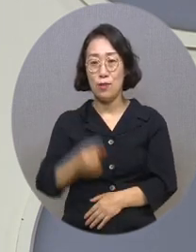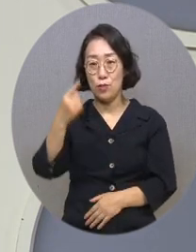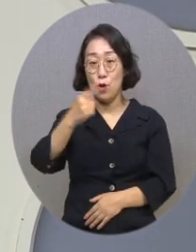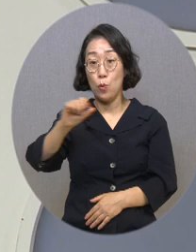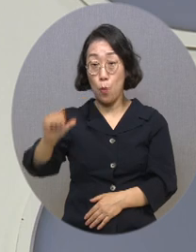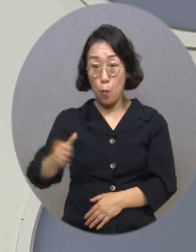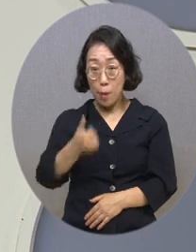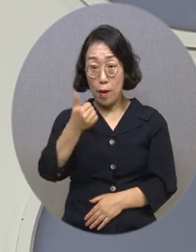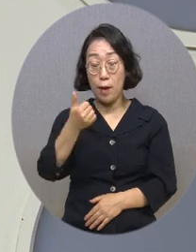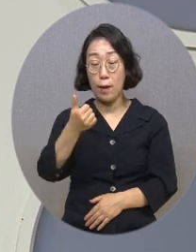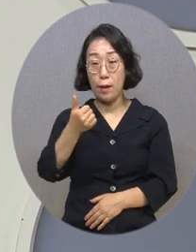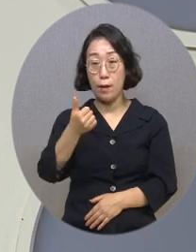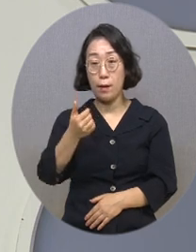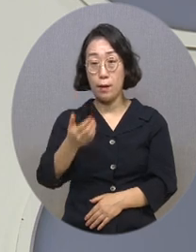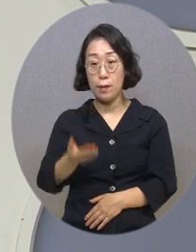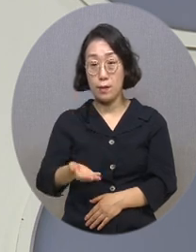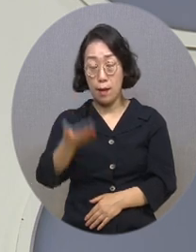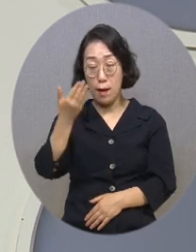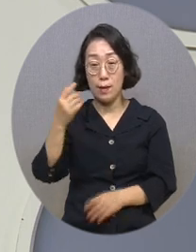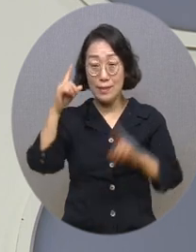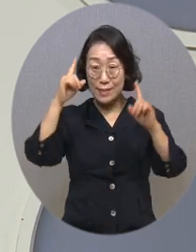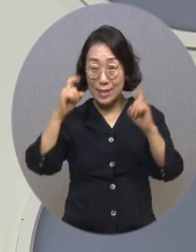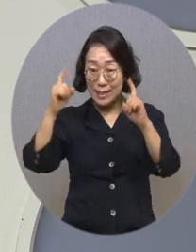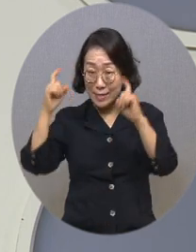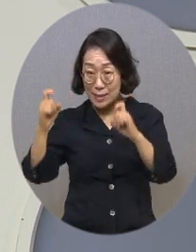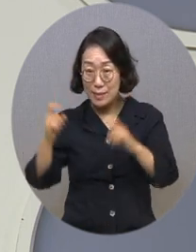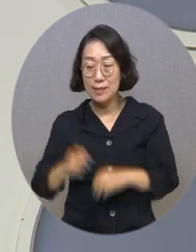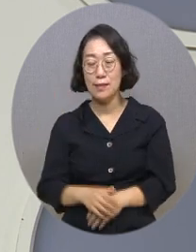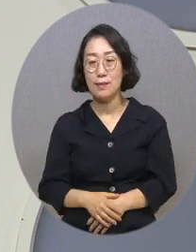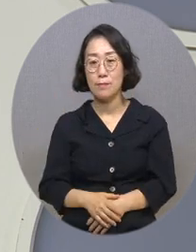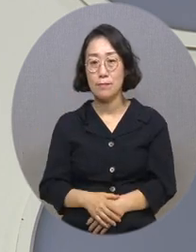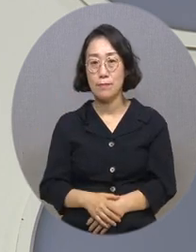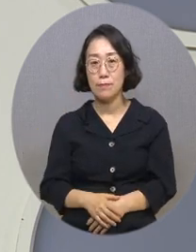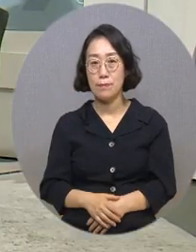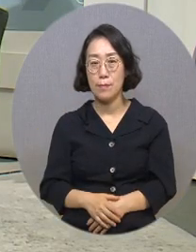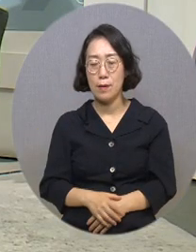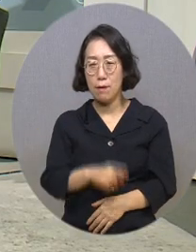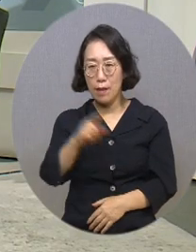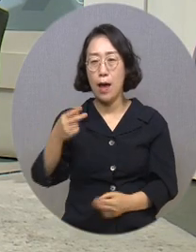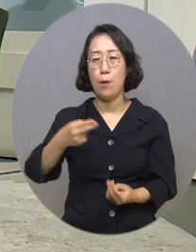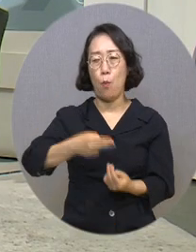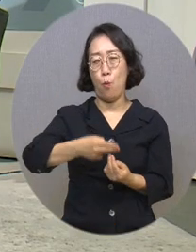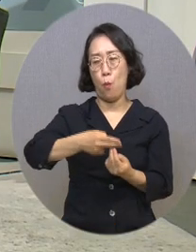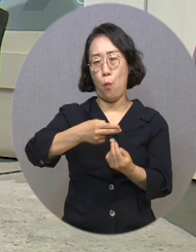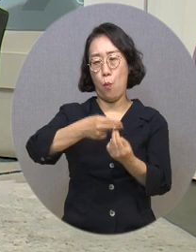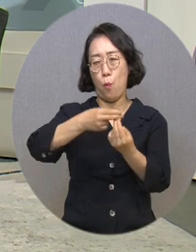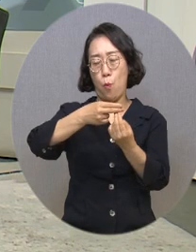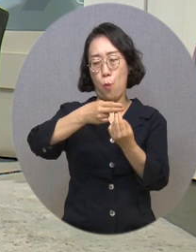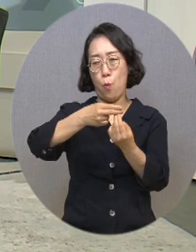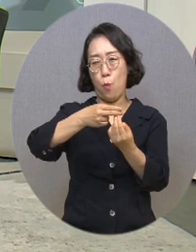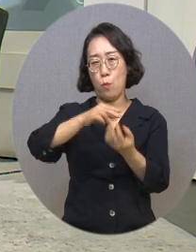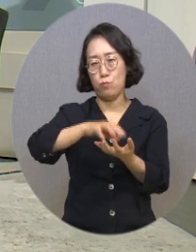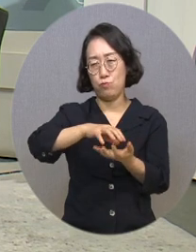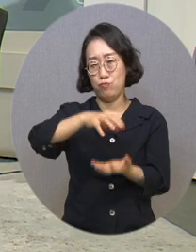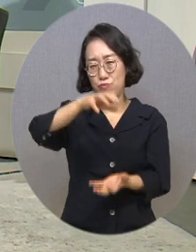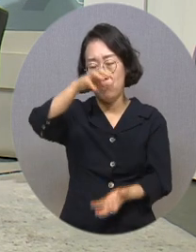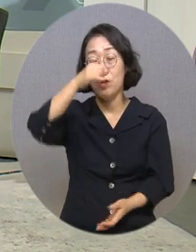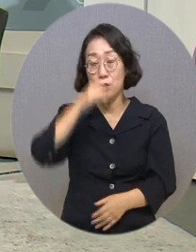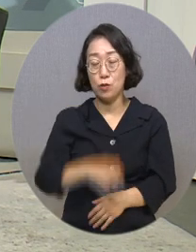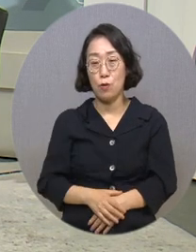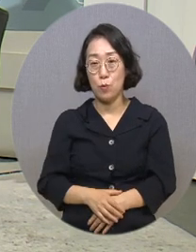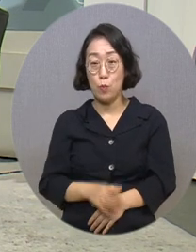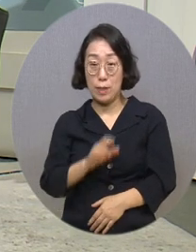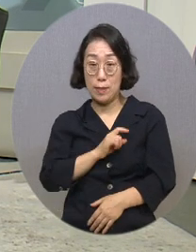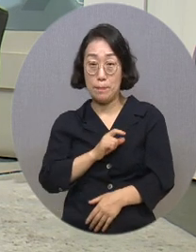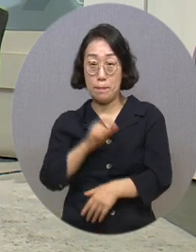1,500명 만난 저하고 사진 찍은 걸 다 이렇게 스토크 저장해 놨습니다, 제가. 그리고 명단도 따로 이렇게